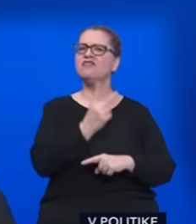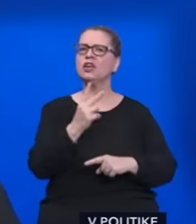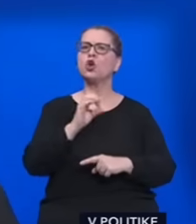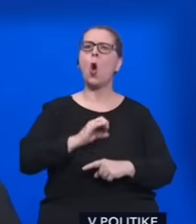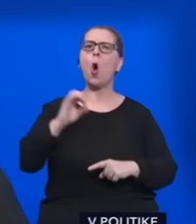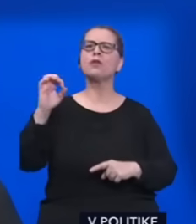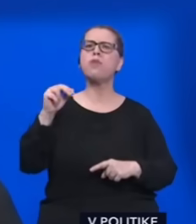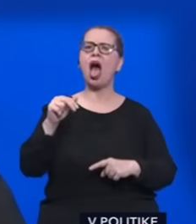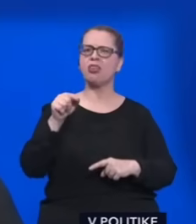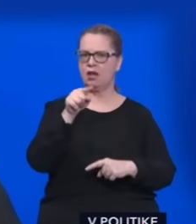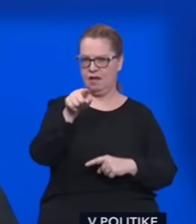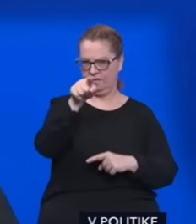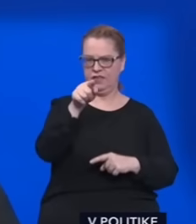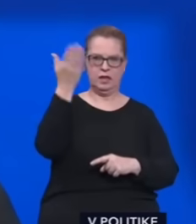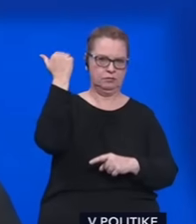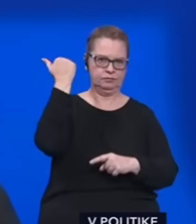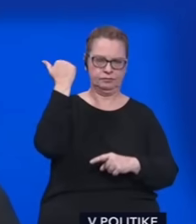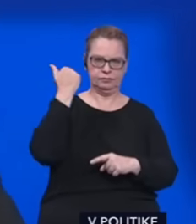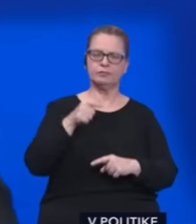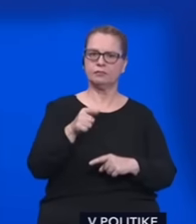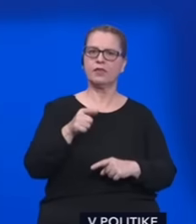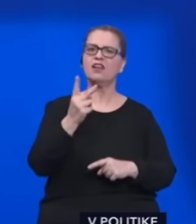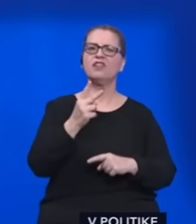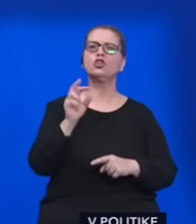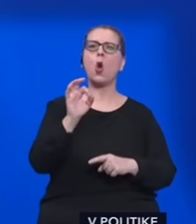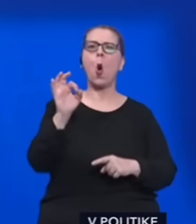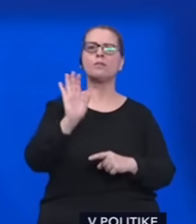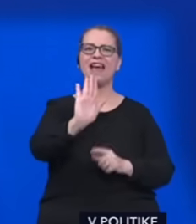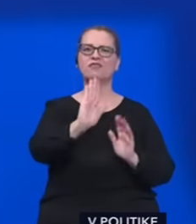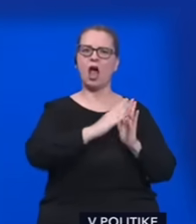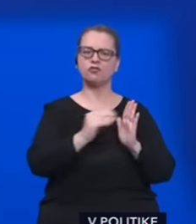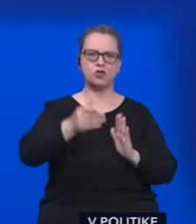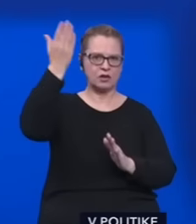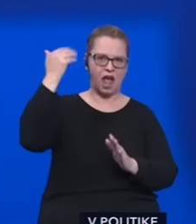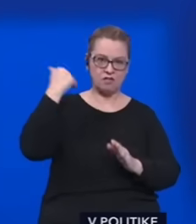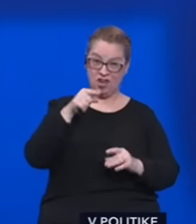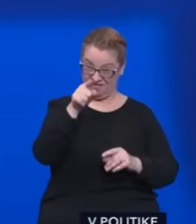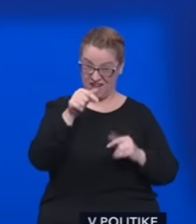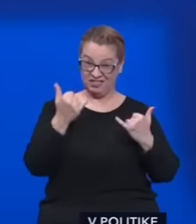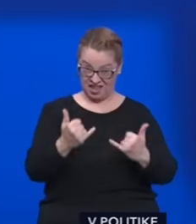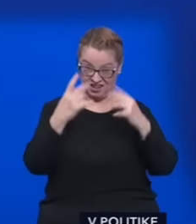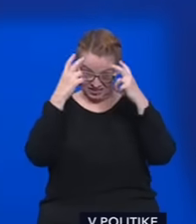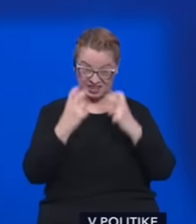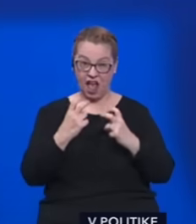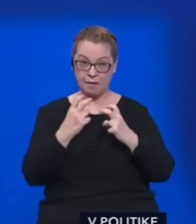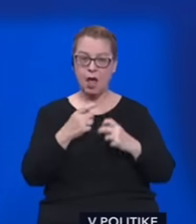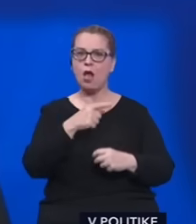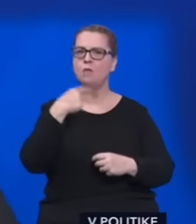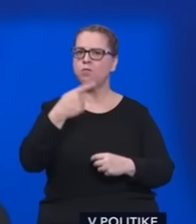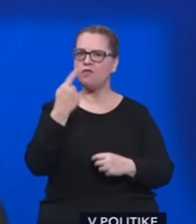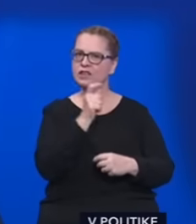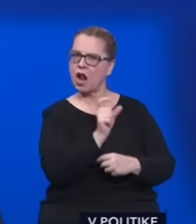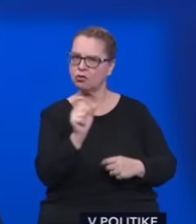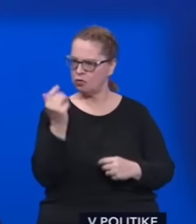Vy ste sa v minulosti netajili tým, že Viktor Orbán je váš vzor. Veľmi vás klamal váš vzor, keď povedal tie výroky,